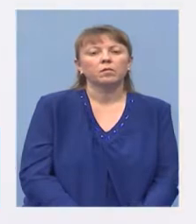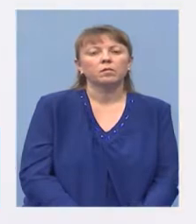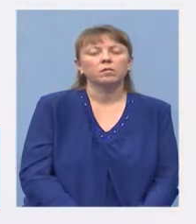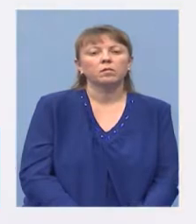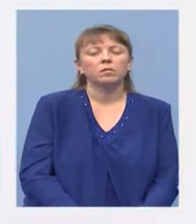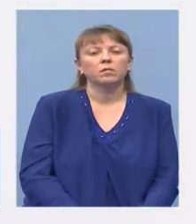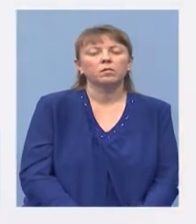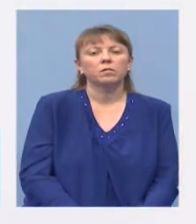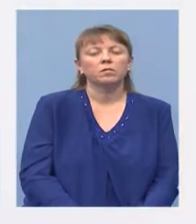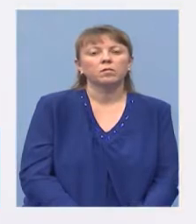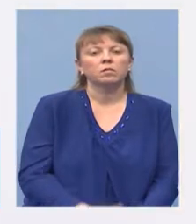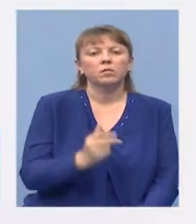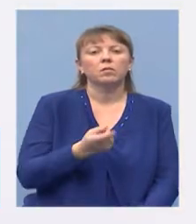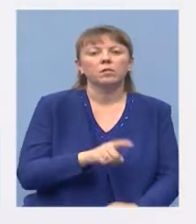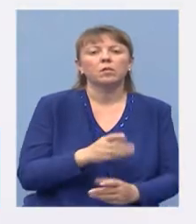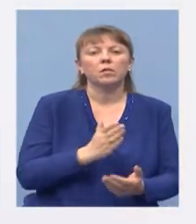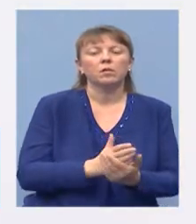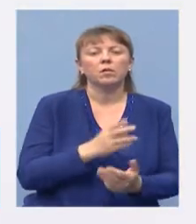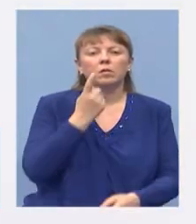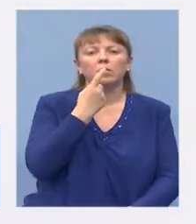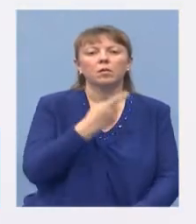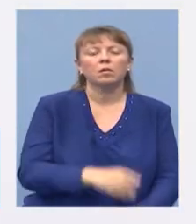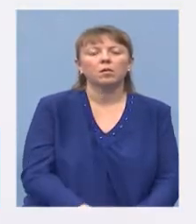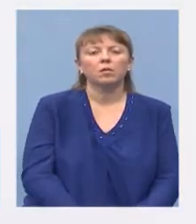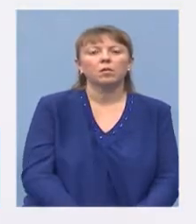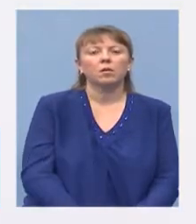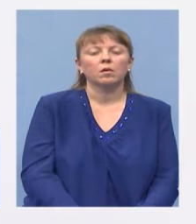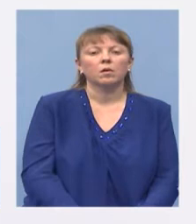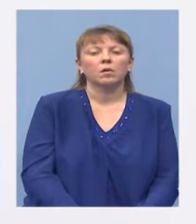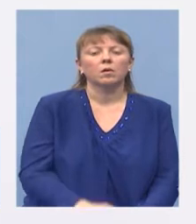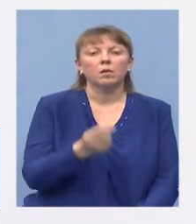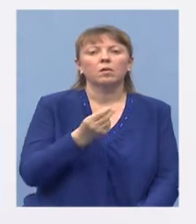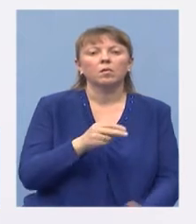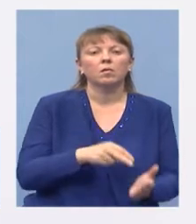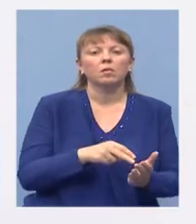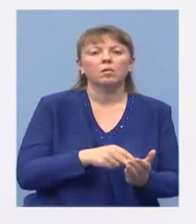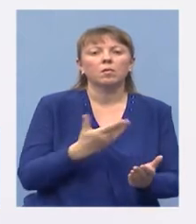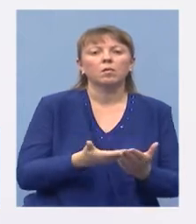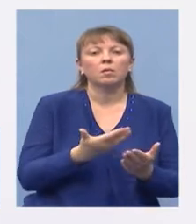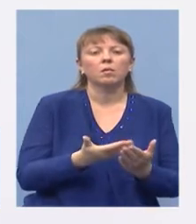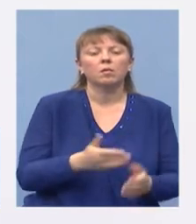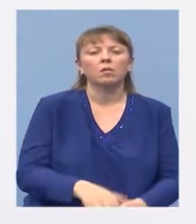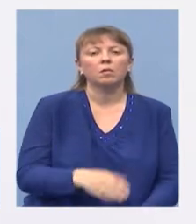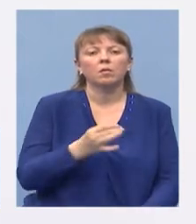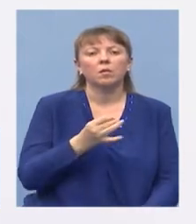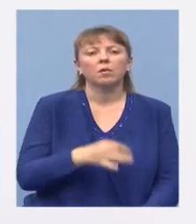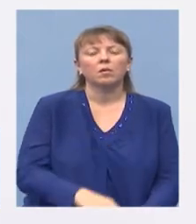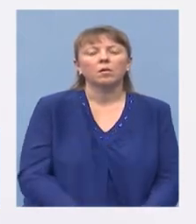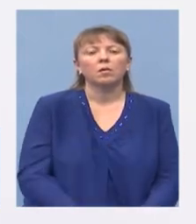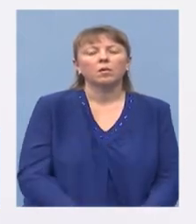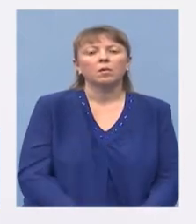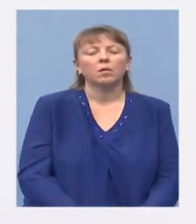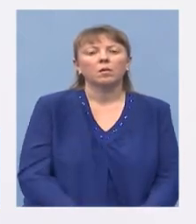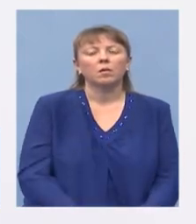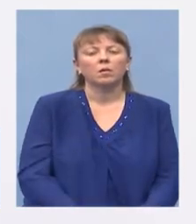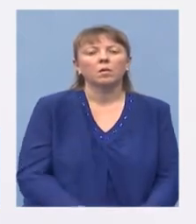они, mm-hmm, да, меняются в начале года, когда меняется минимальный расчетный показатель. Mm-hmm. В принципе, минимальный расчетный показатель, он, как вы